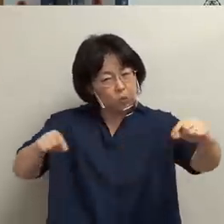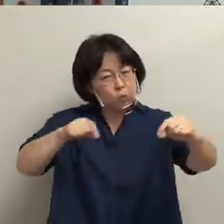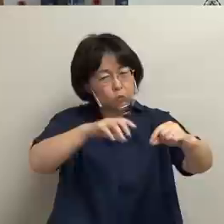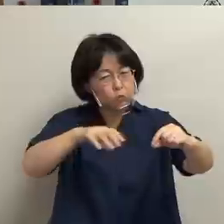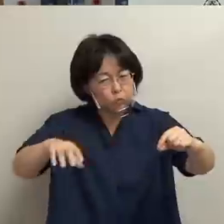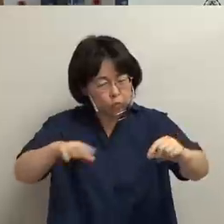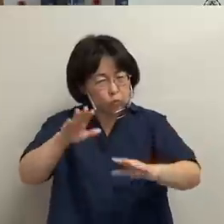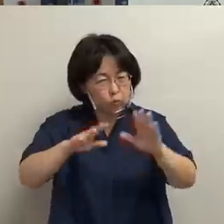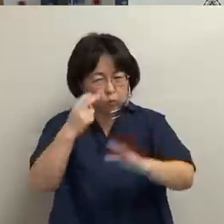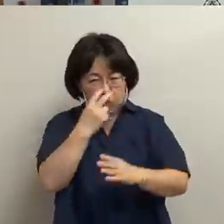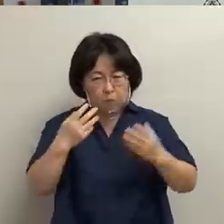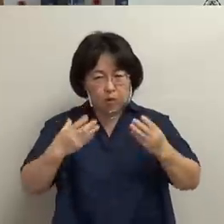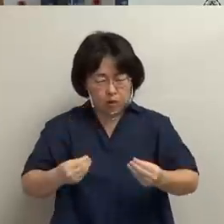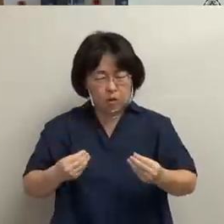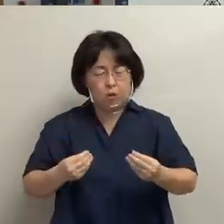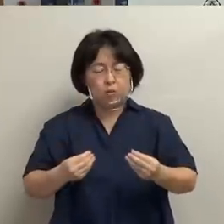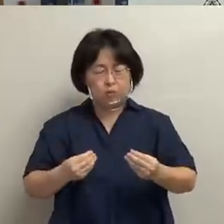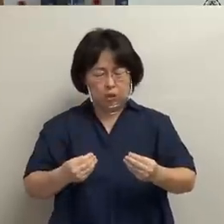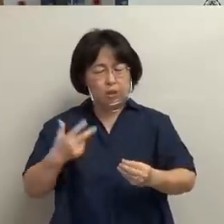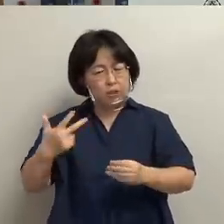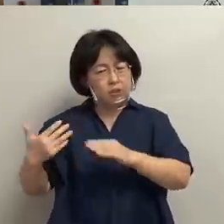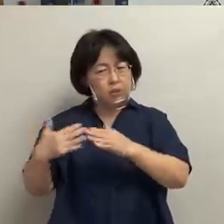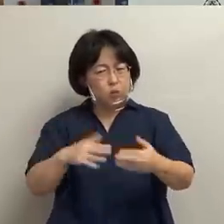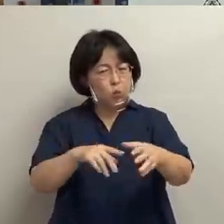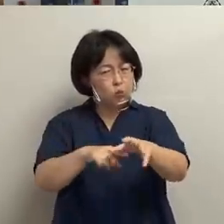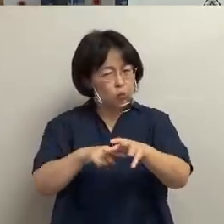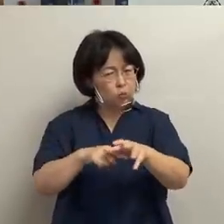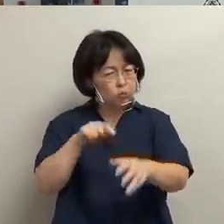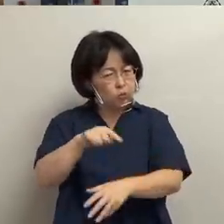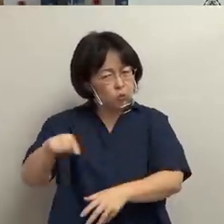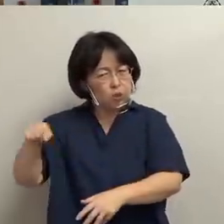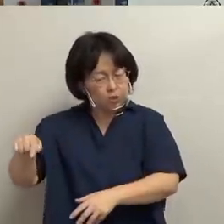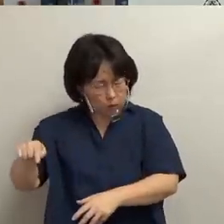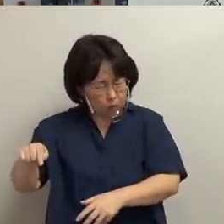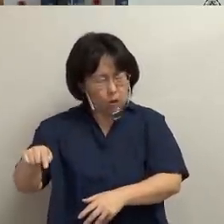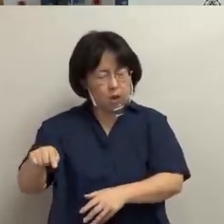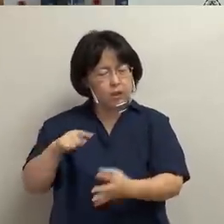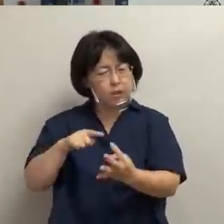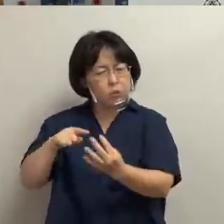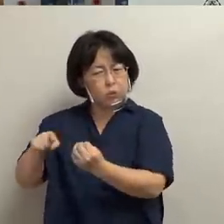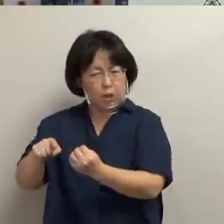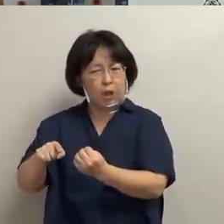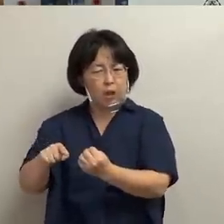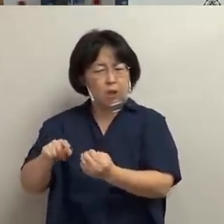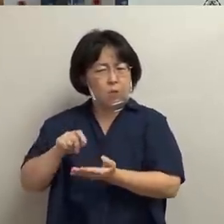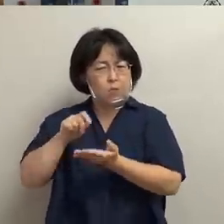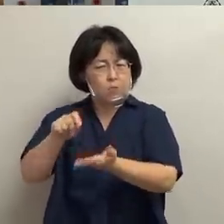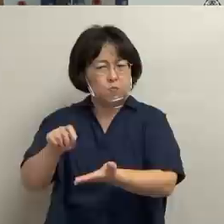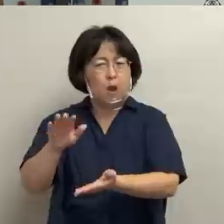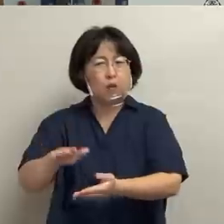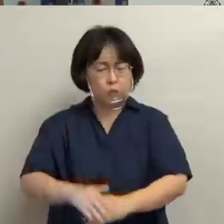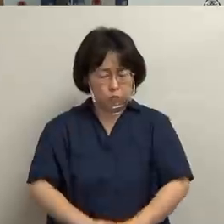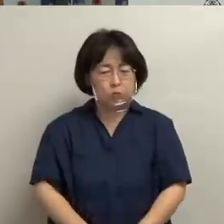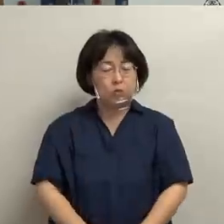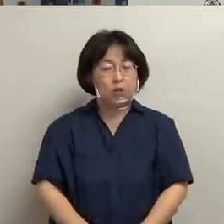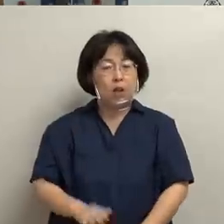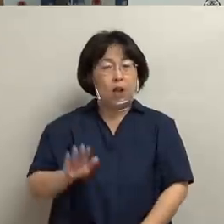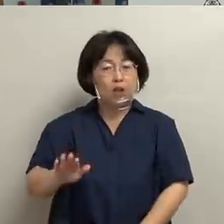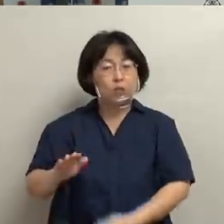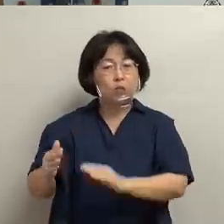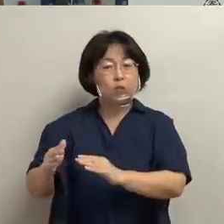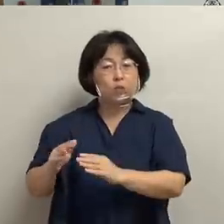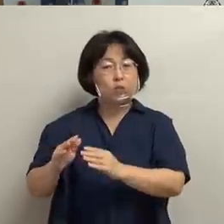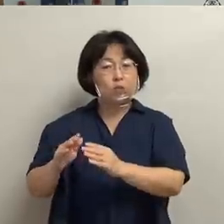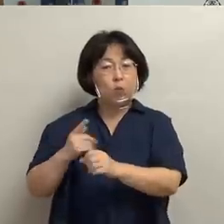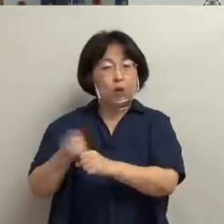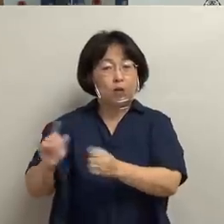ですね基本的にまあ市町村単位で全国にいくつかの事例がございますあのはある県の町ではですね